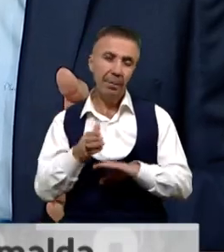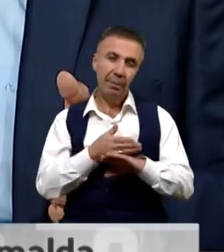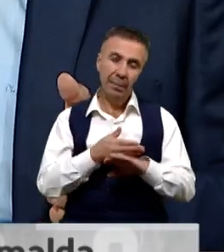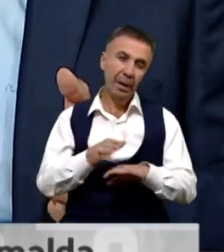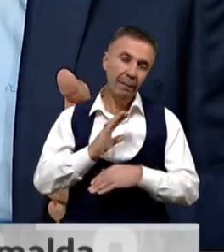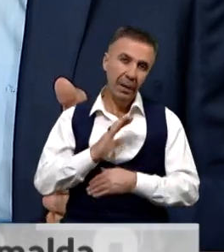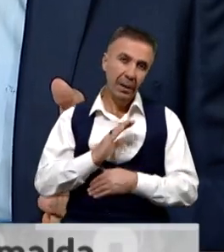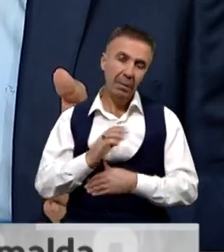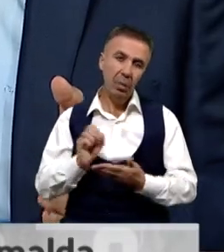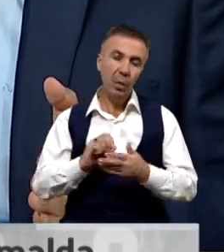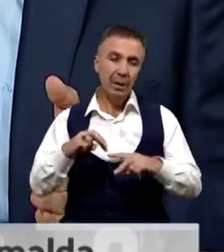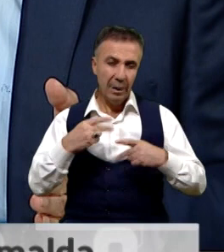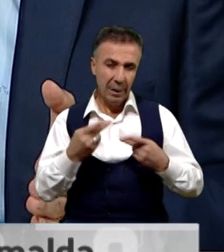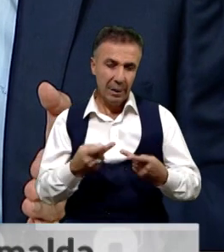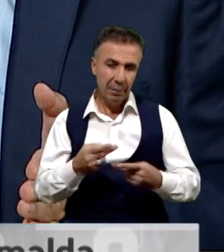bu vasiyet ettiği kısım